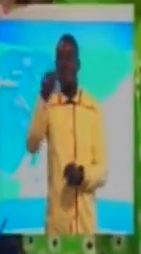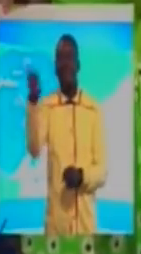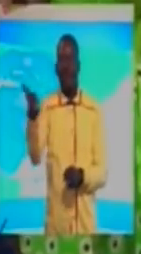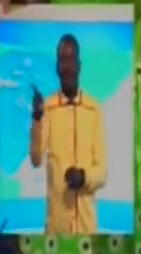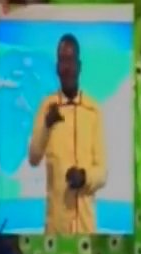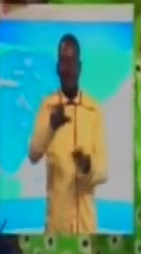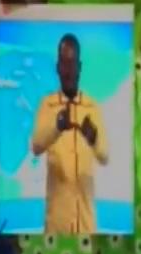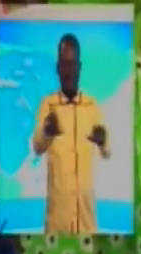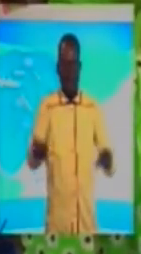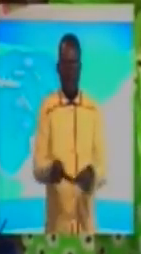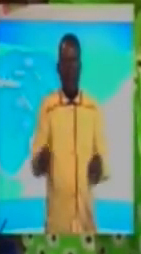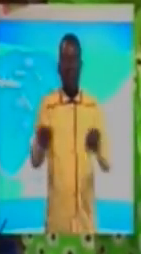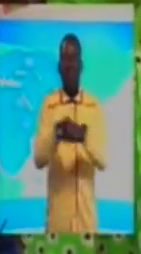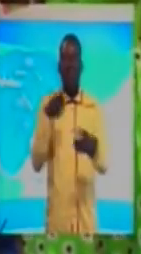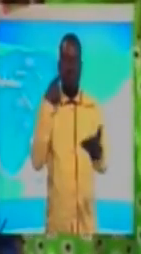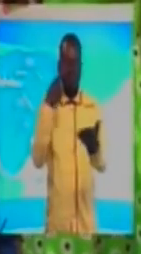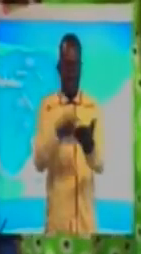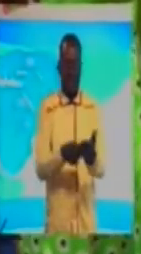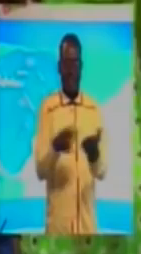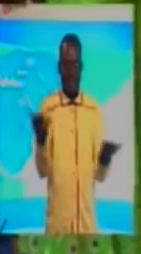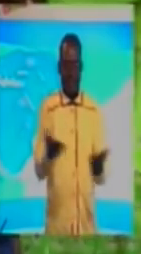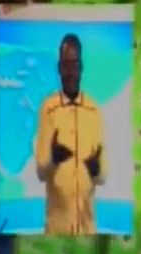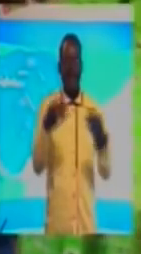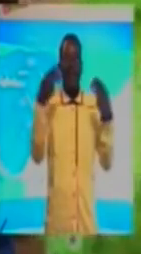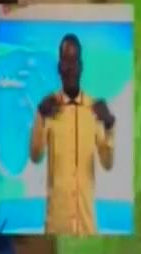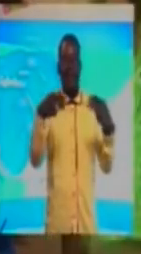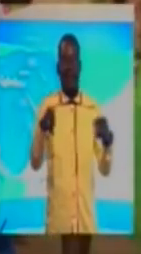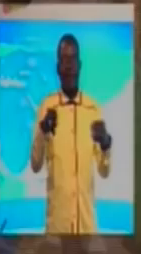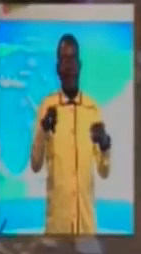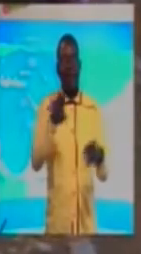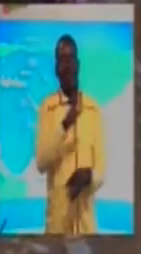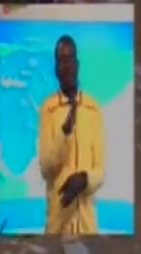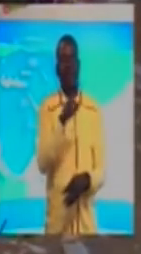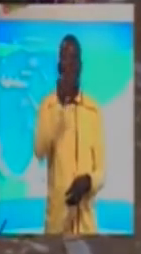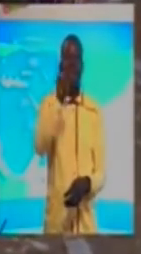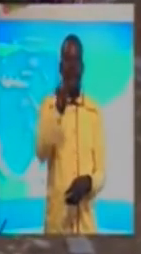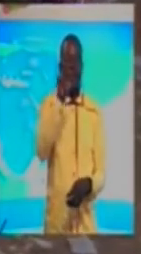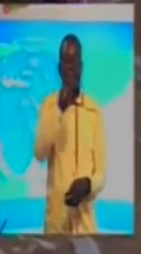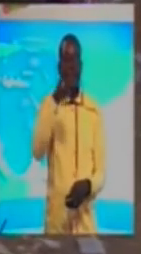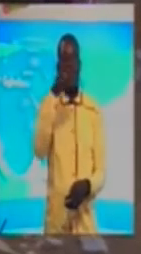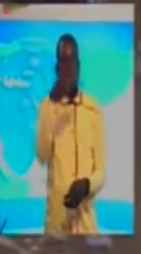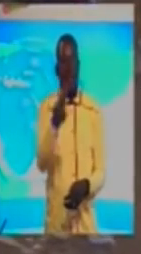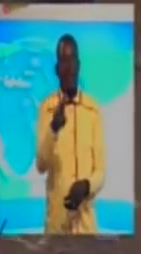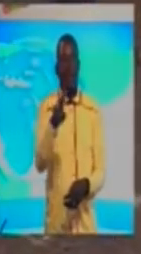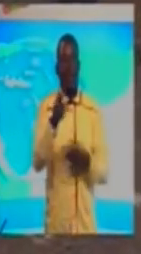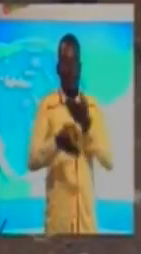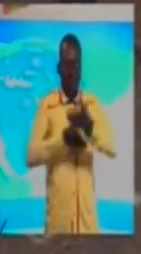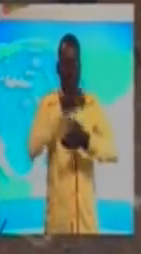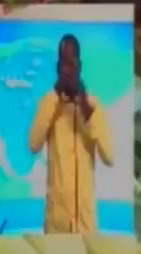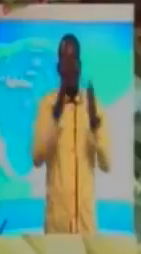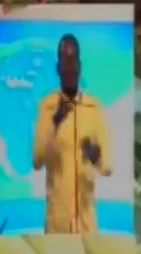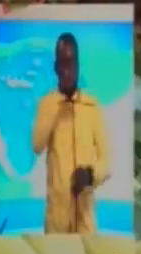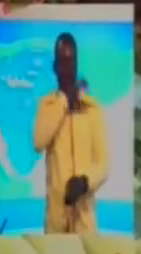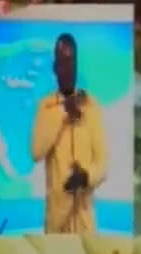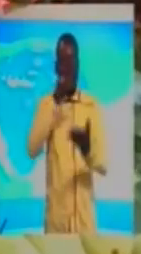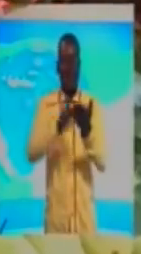lieu, même constat. Ici, au marché de Bassakongo, à environ 20 km de Badala, commerçants et clients discutent